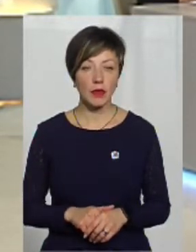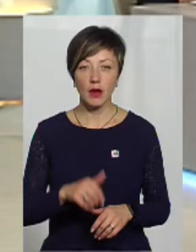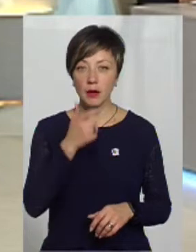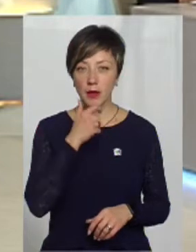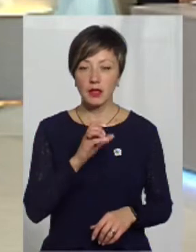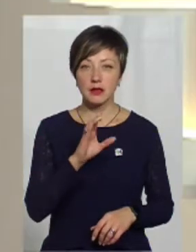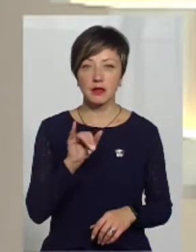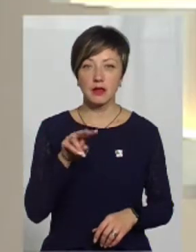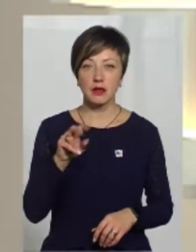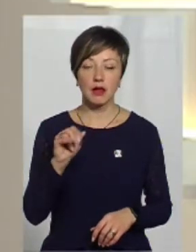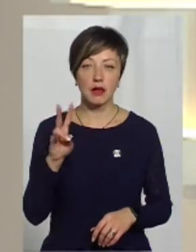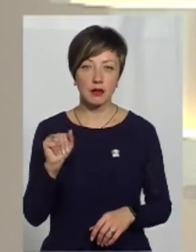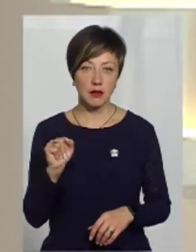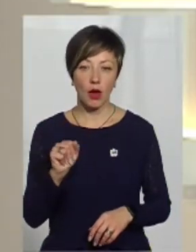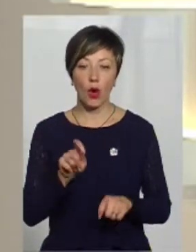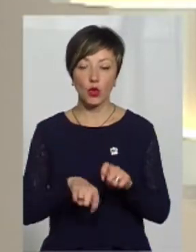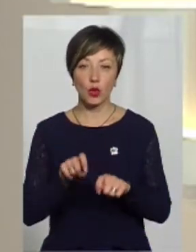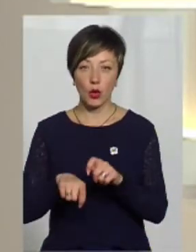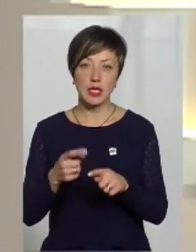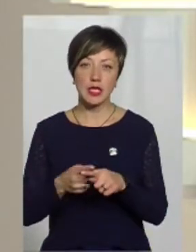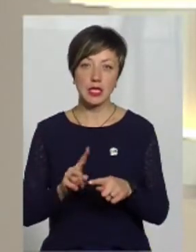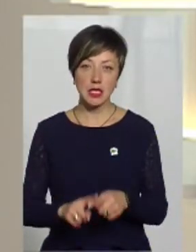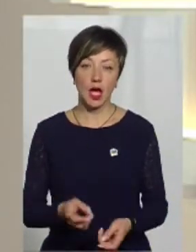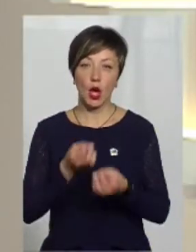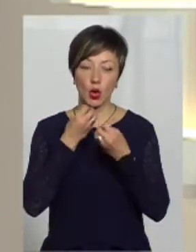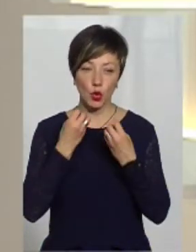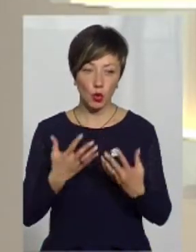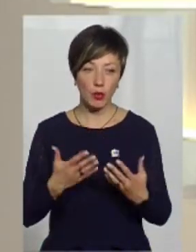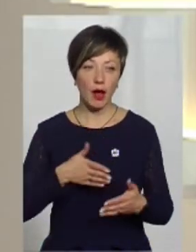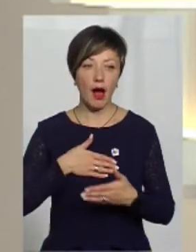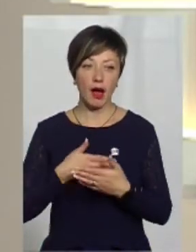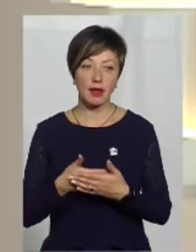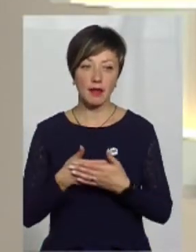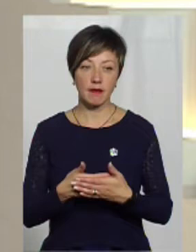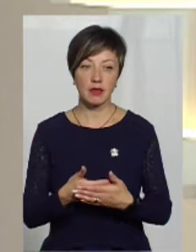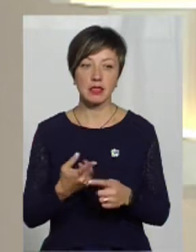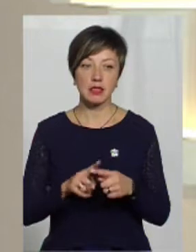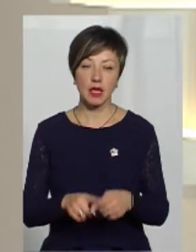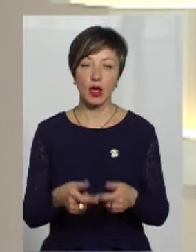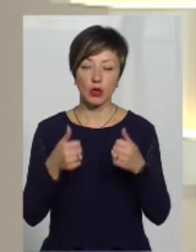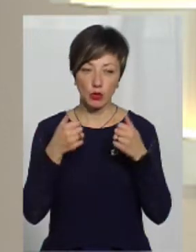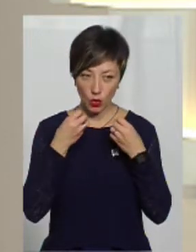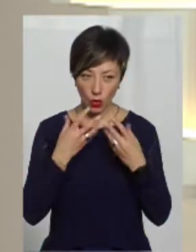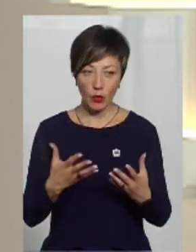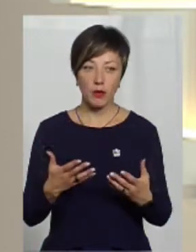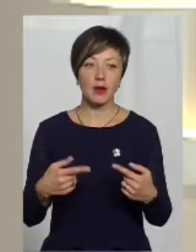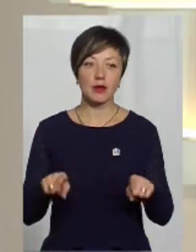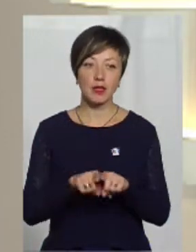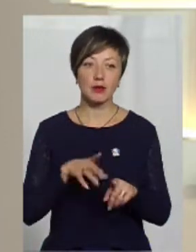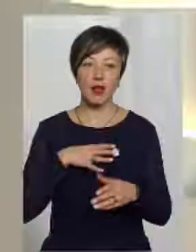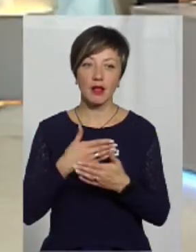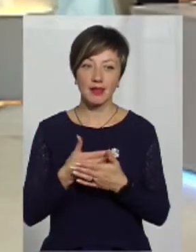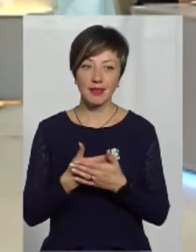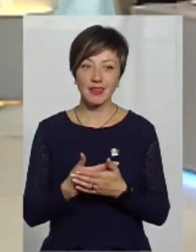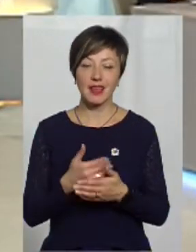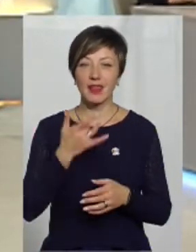Пані Світлано, контроль – це добре. Активність – це добре, ми теж були активними. Так, і вам